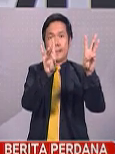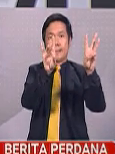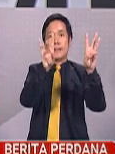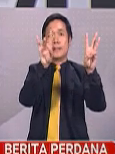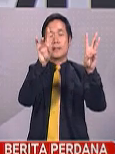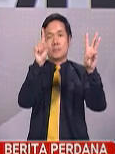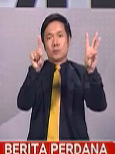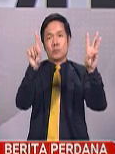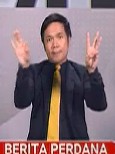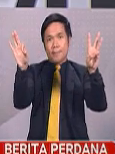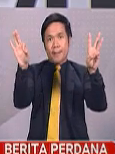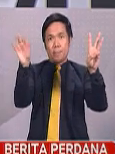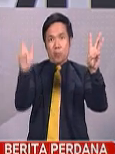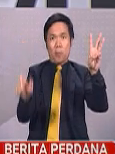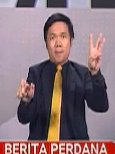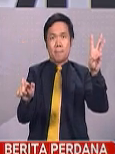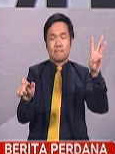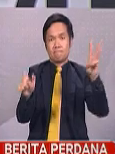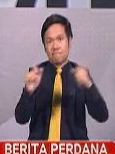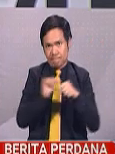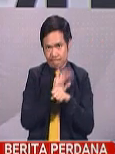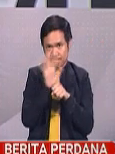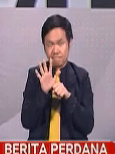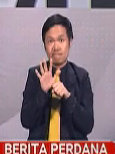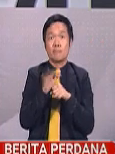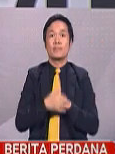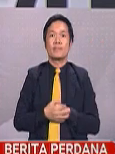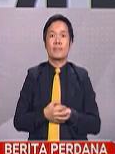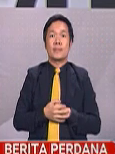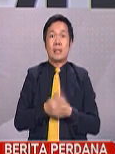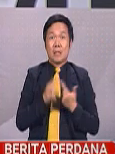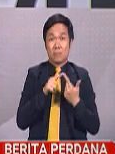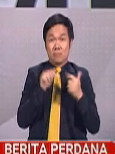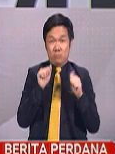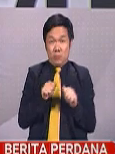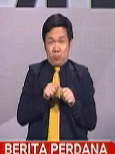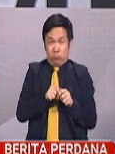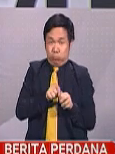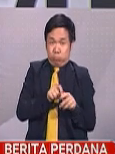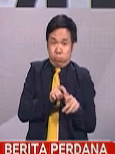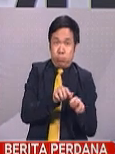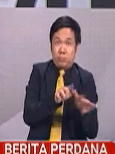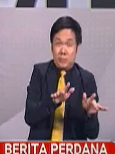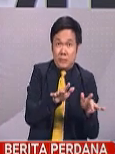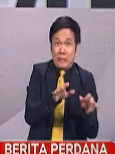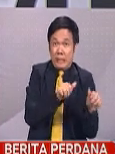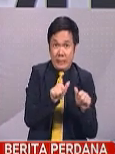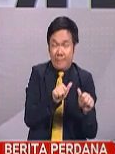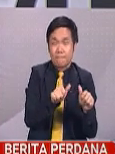6,819 kes. Dan jumlah kes aktif dengan kebolehjangkitan COVID-19 adalah